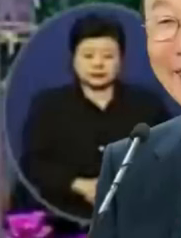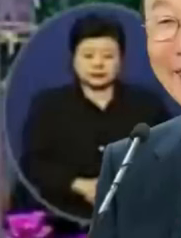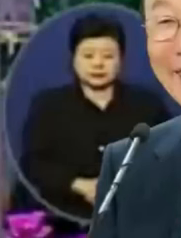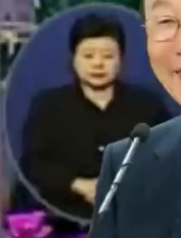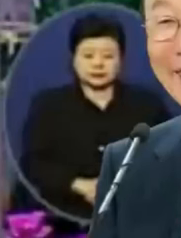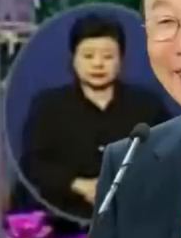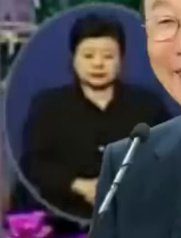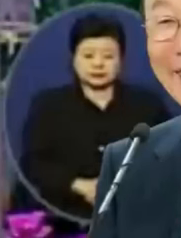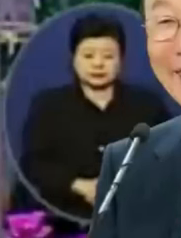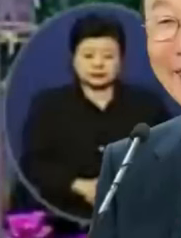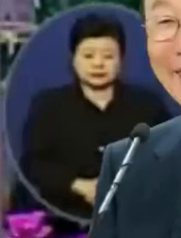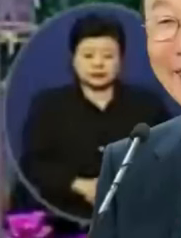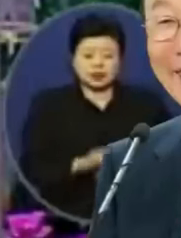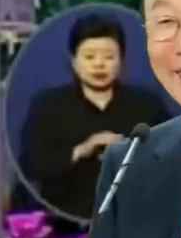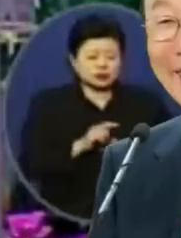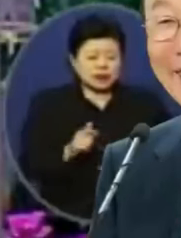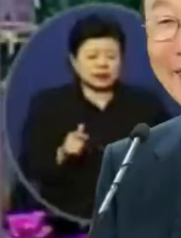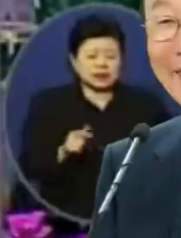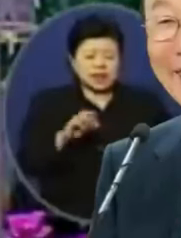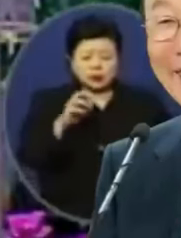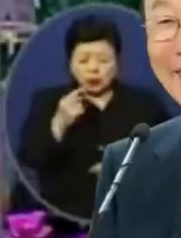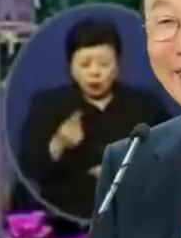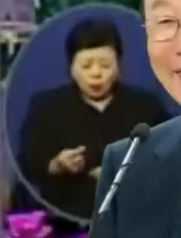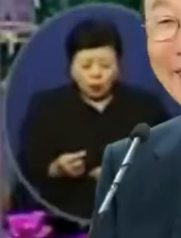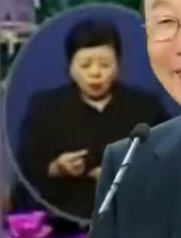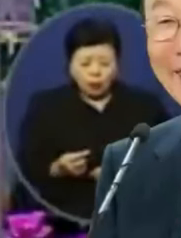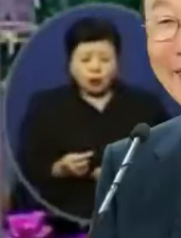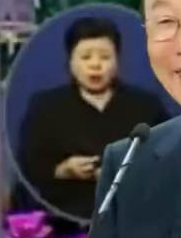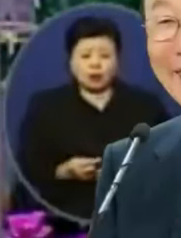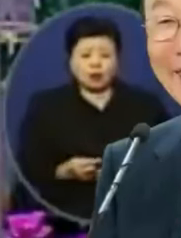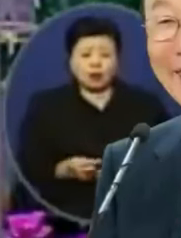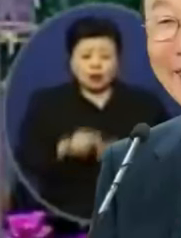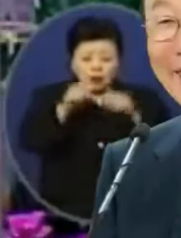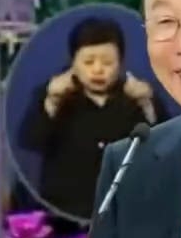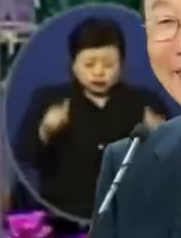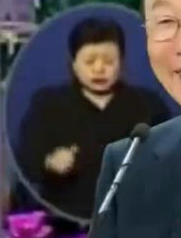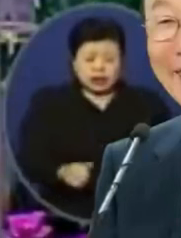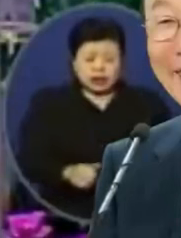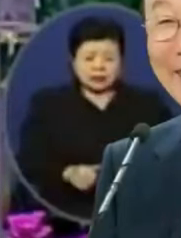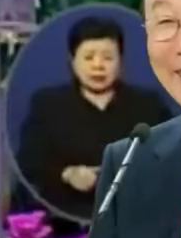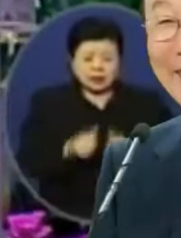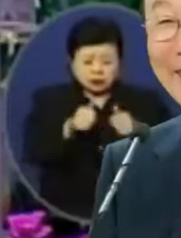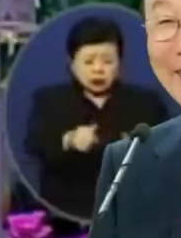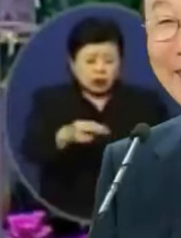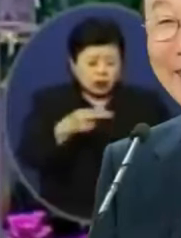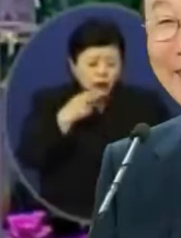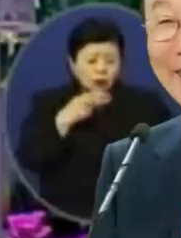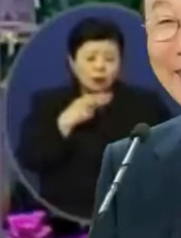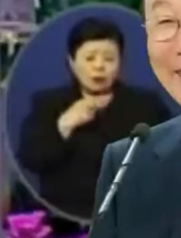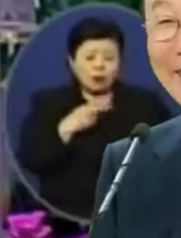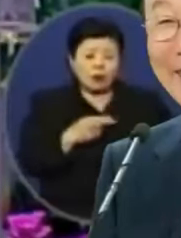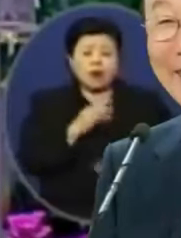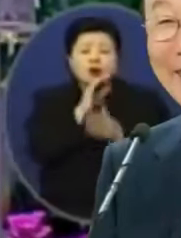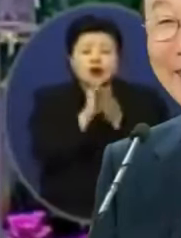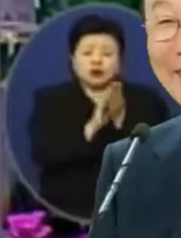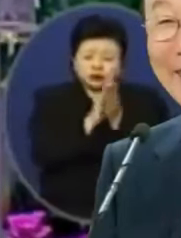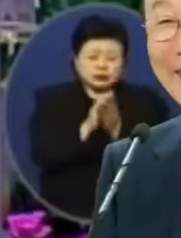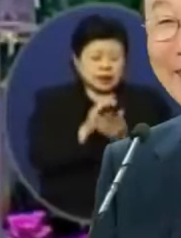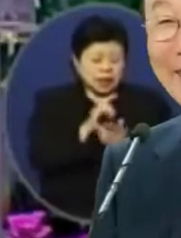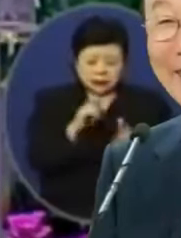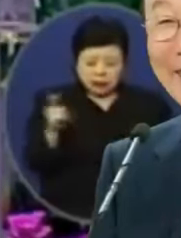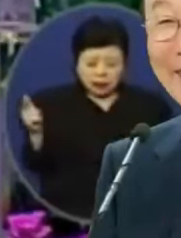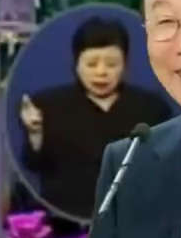그렇게 하지 아니하실지라도 왕이여, 우리가 왕의 신들을 섬기지도 아니하고 왕이 세운 금신산에 절하지도 아니할 줄을 아옵소서.